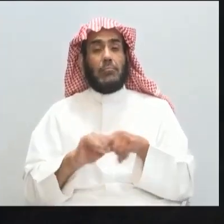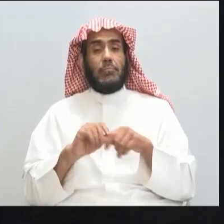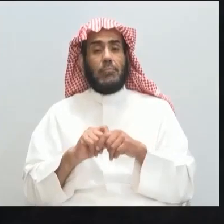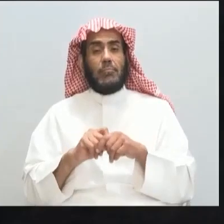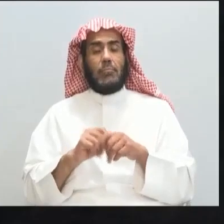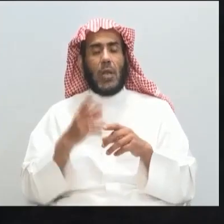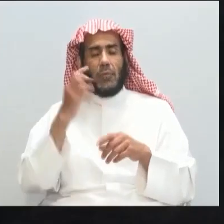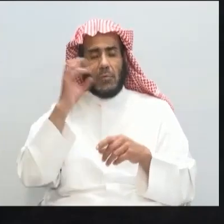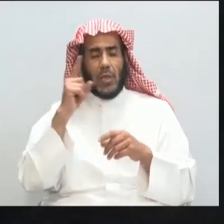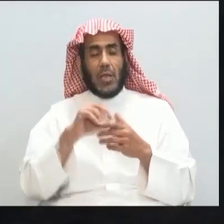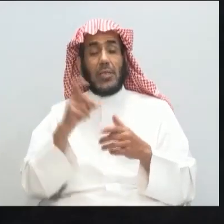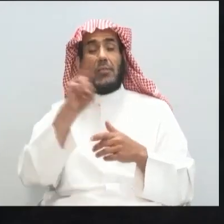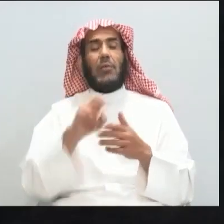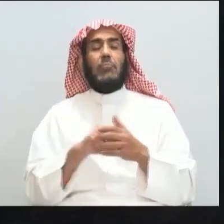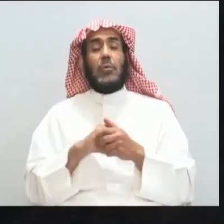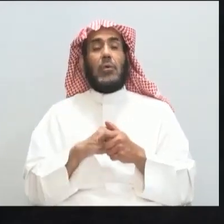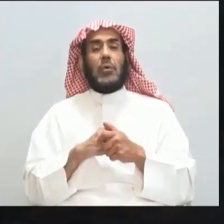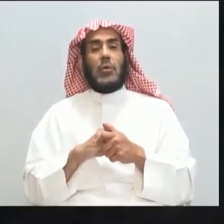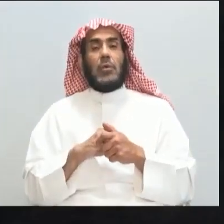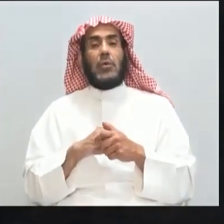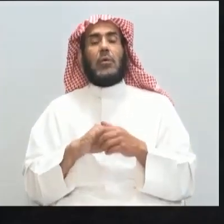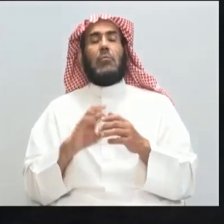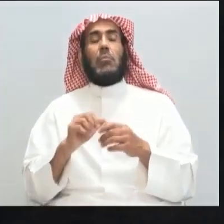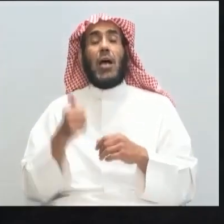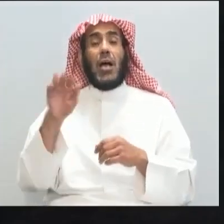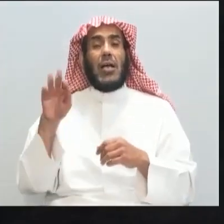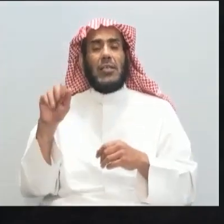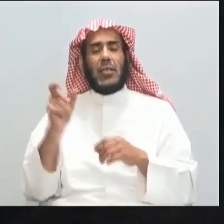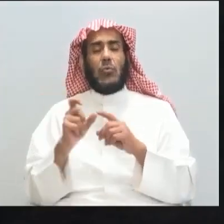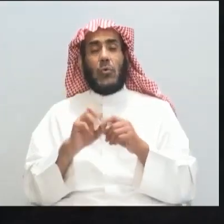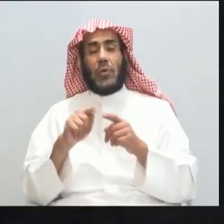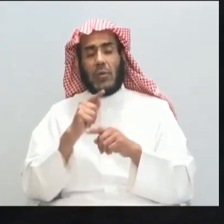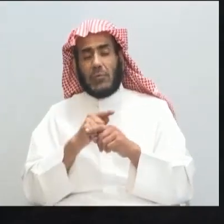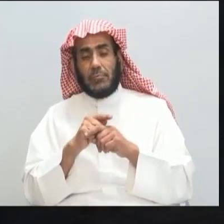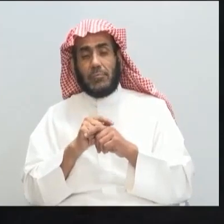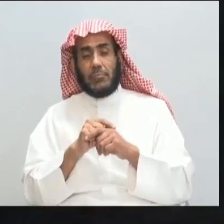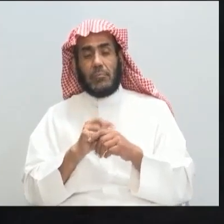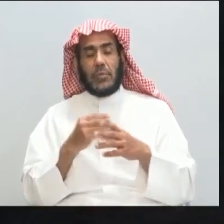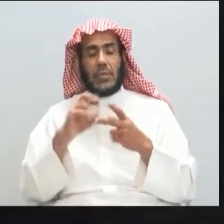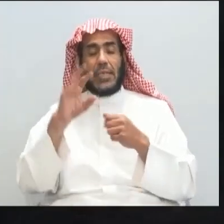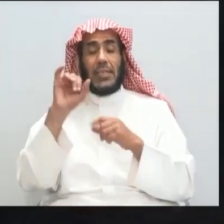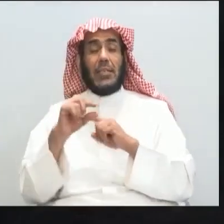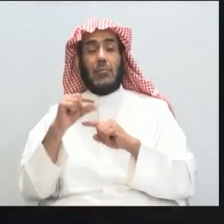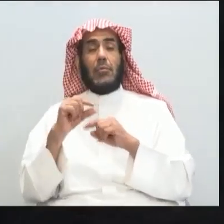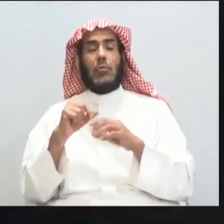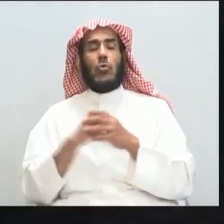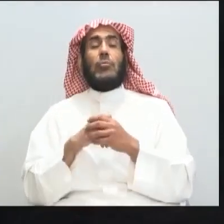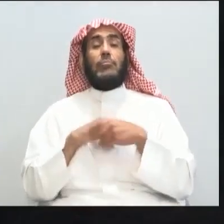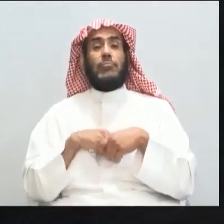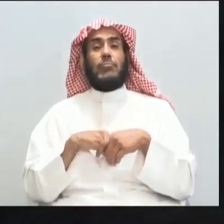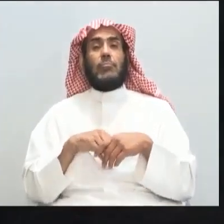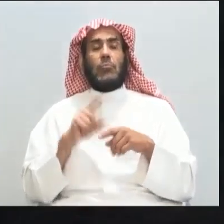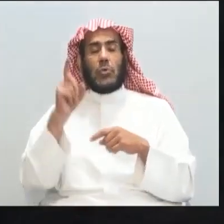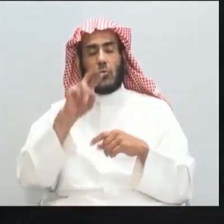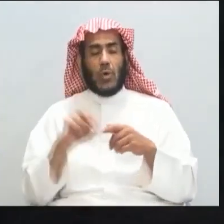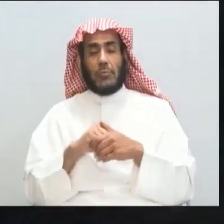ايضا لفهمت انه استفهام فاقول هنا ما احسن في الرفع زيد مجروره